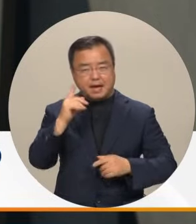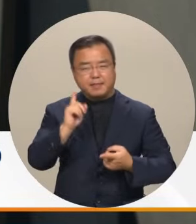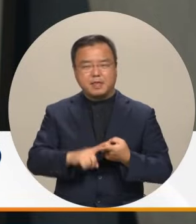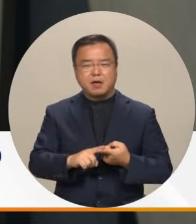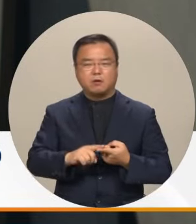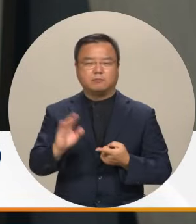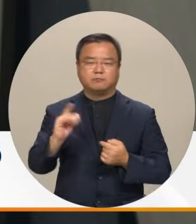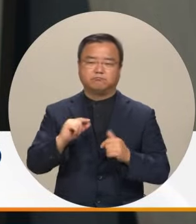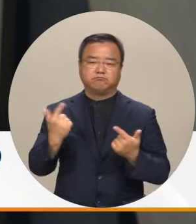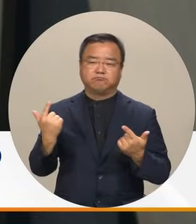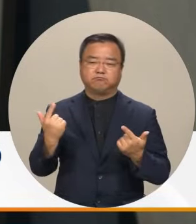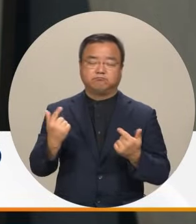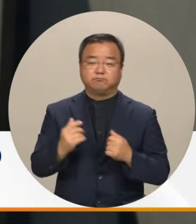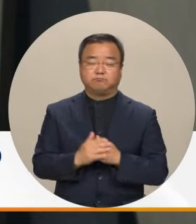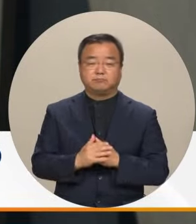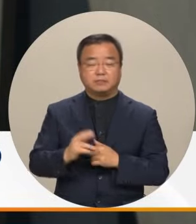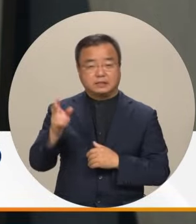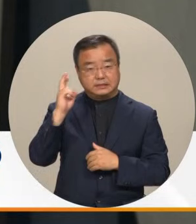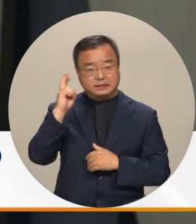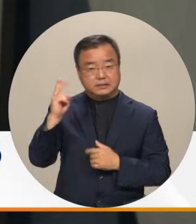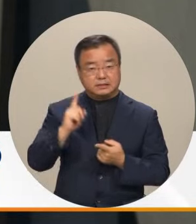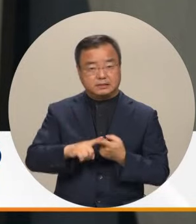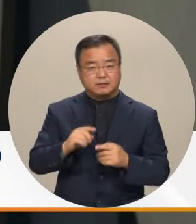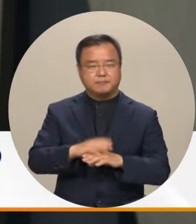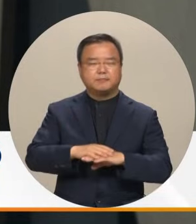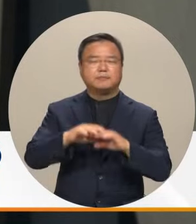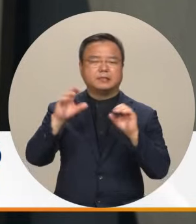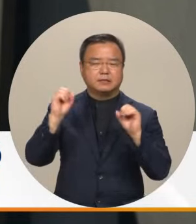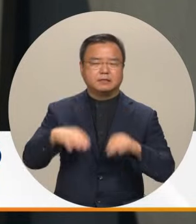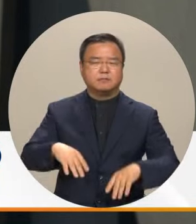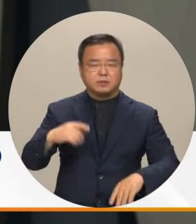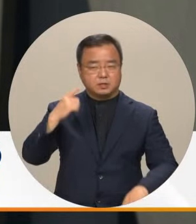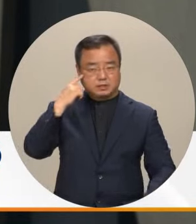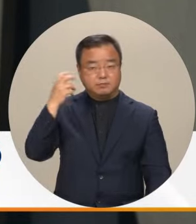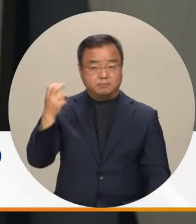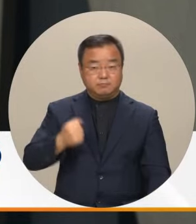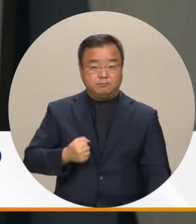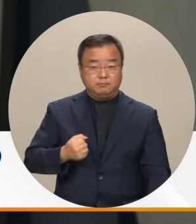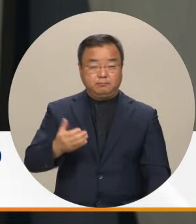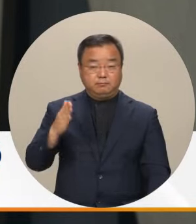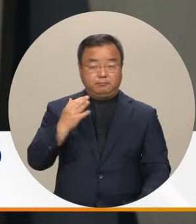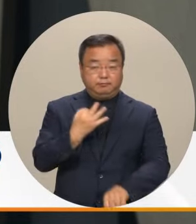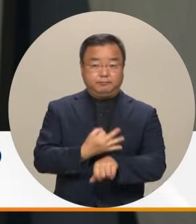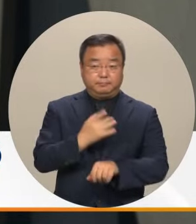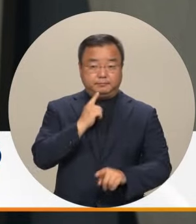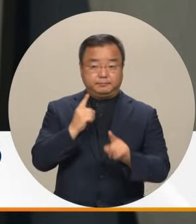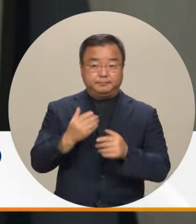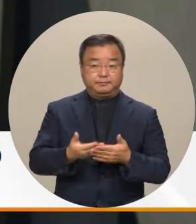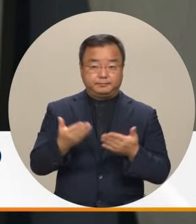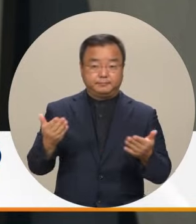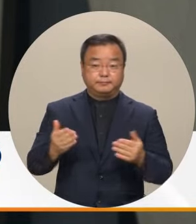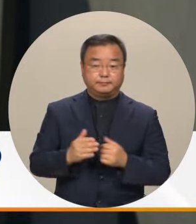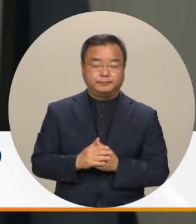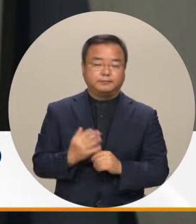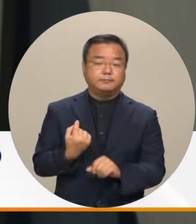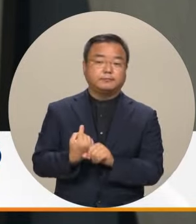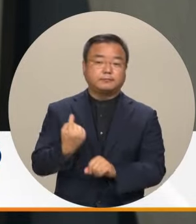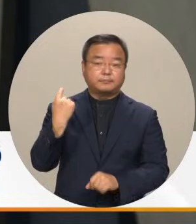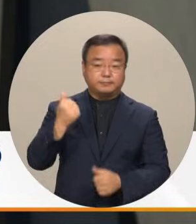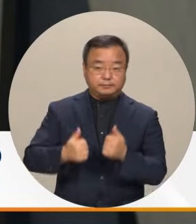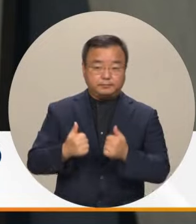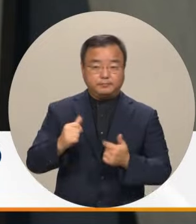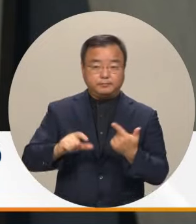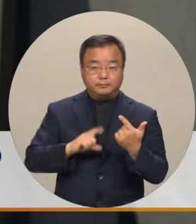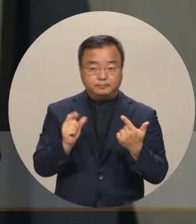것도 아니기 때문에 어쩌면 예상이 좀 무의미할 수 있다라고 생각이 들긴 하지만 그래도 간단히 말씀을 좀 드리면 어 작년 수능과